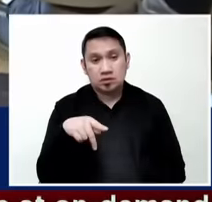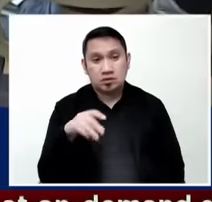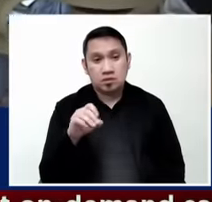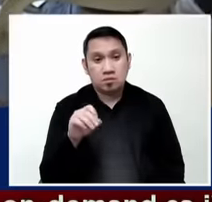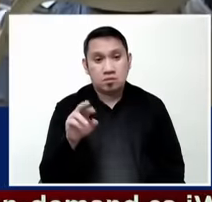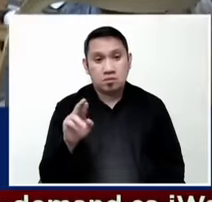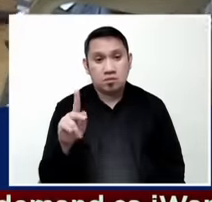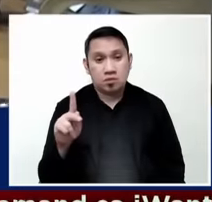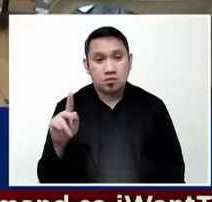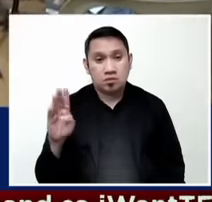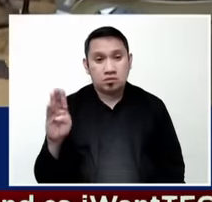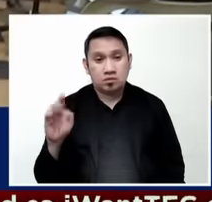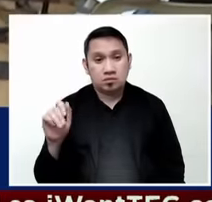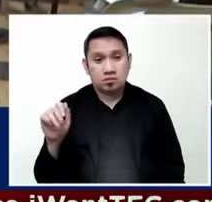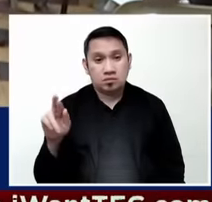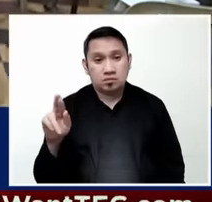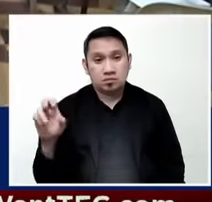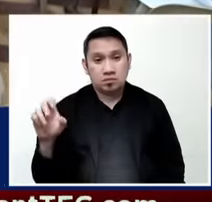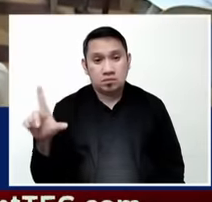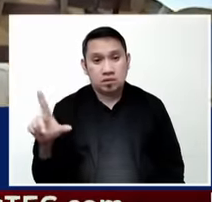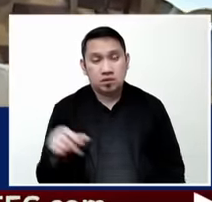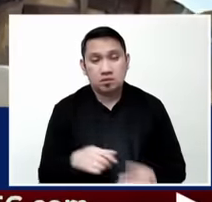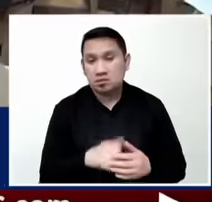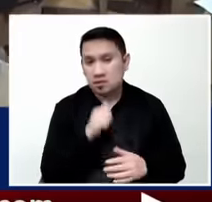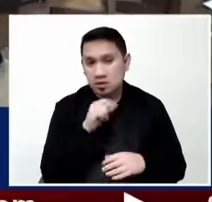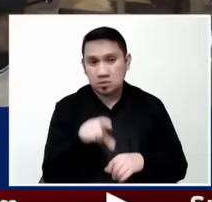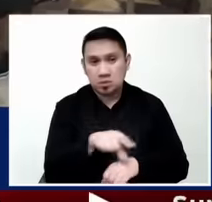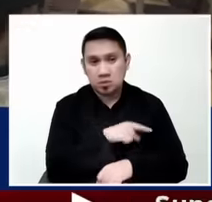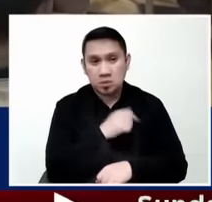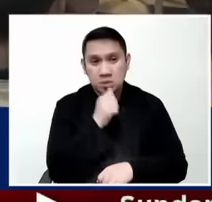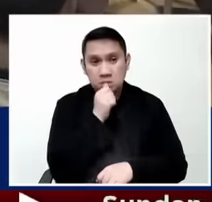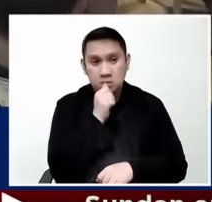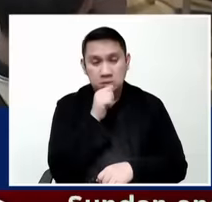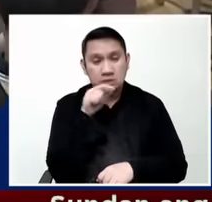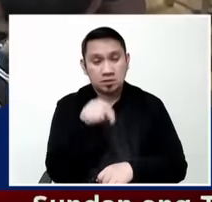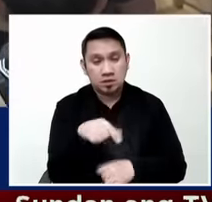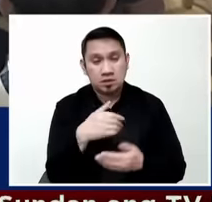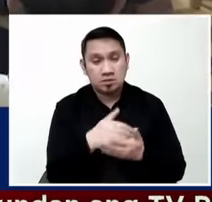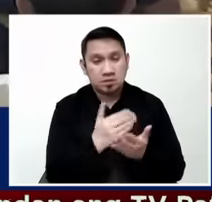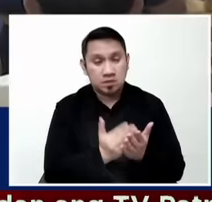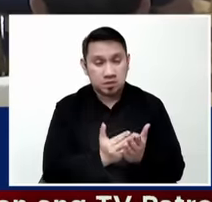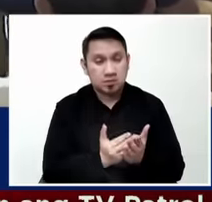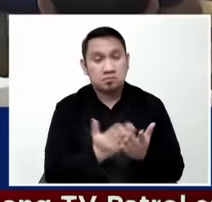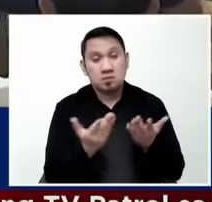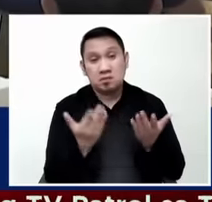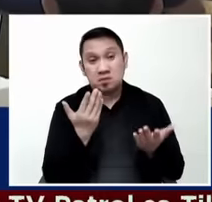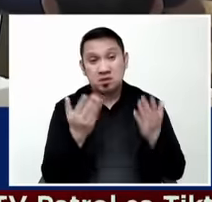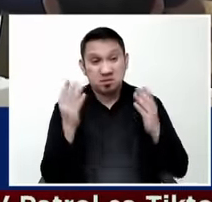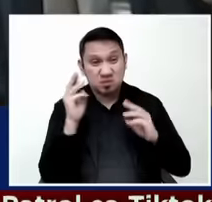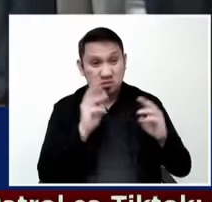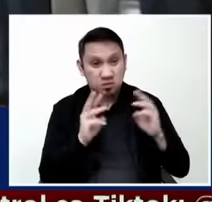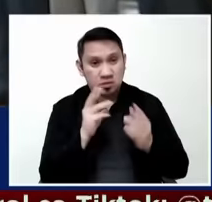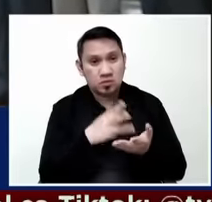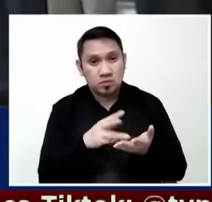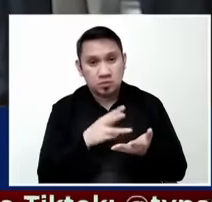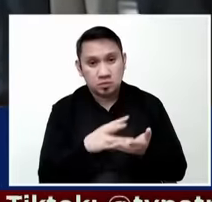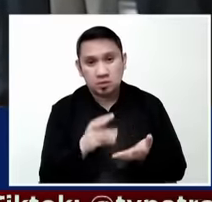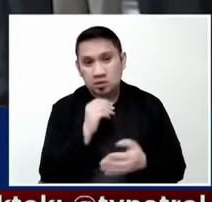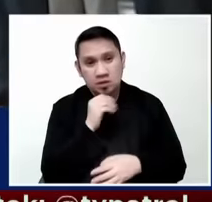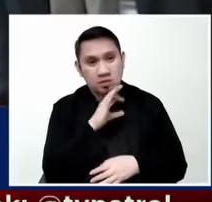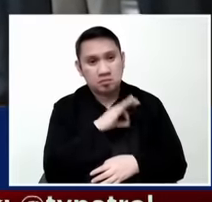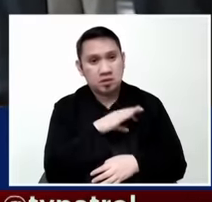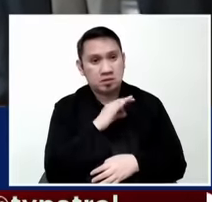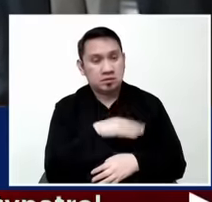ang grupo na hindi na dapat pang magtagal ang confidential funds ng mga civilian agencies sa pangambang nawawaldas lang ito imbis na pakinabangan ng